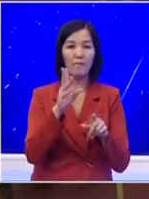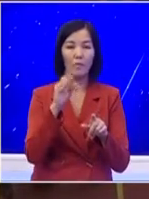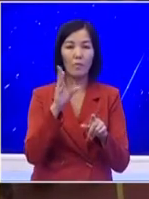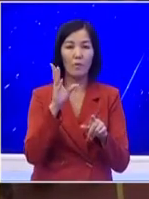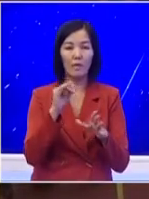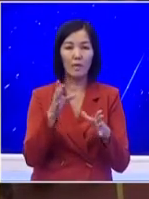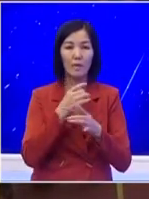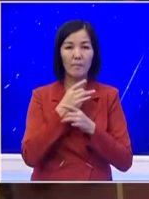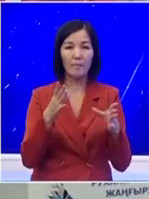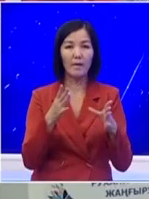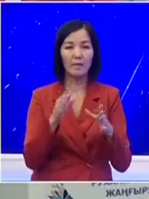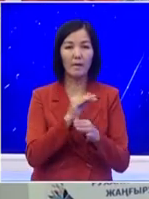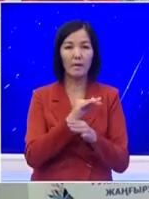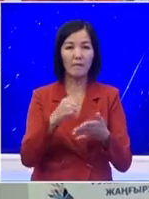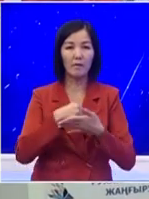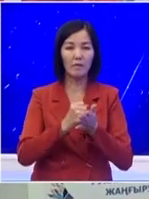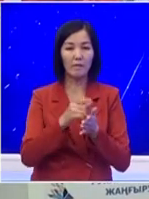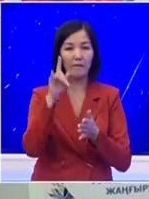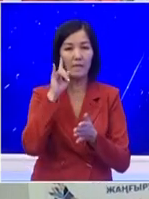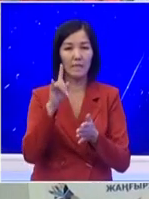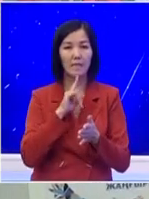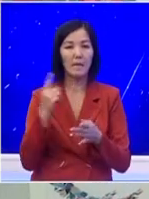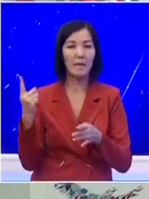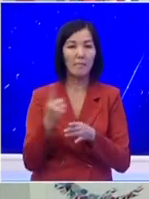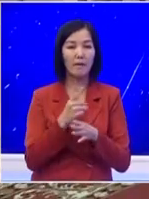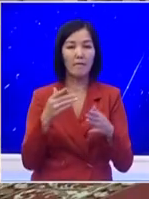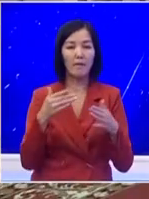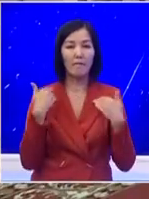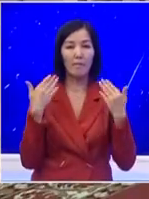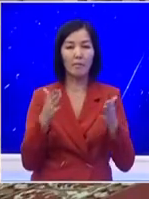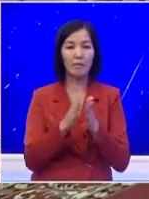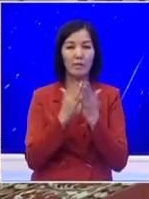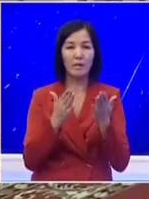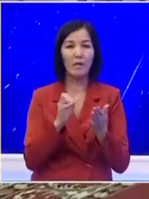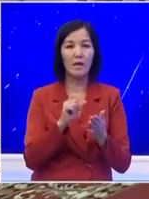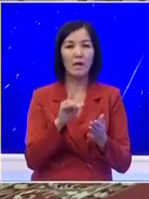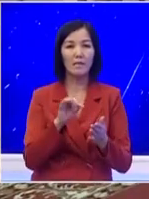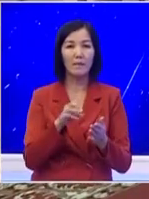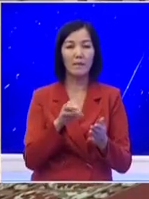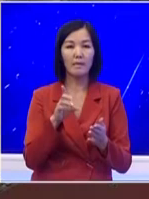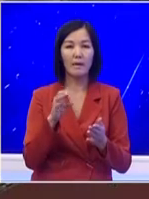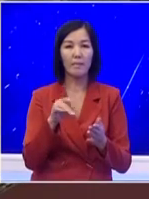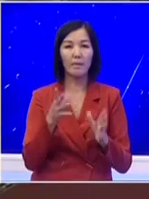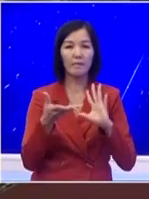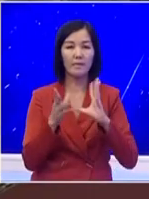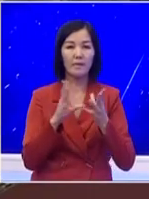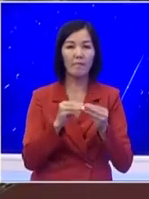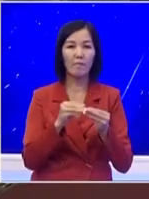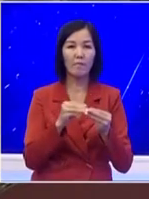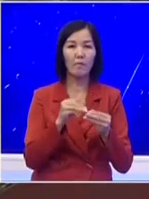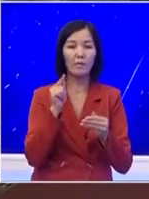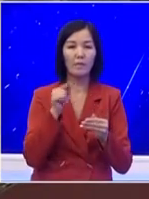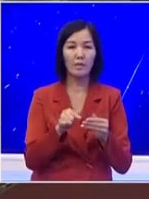к праздничной дате, официально утвержденной в Казахстане. Первый выпуск книги «Азаматтын Абайы» в количестве 1000 экземпляров